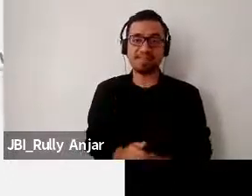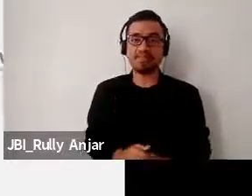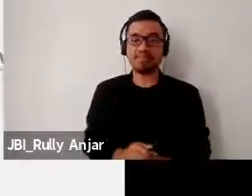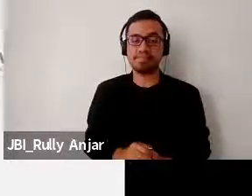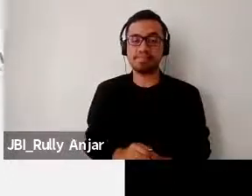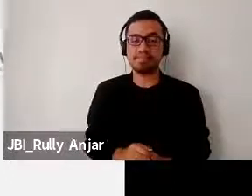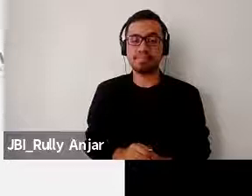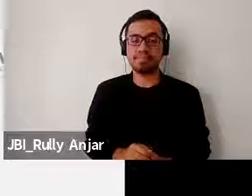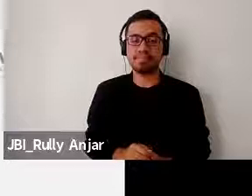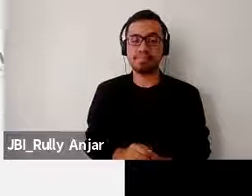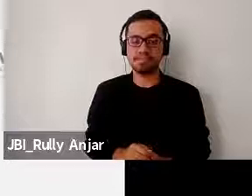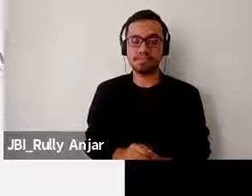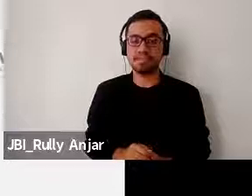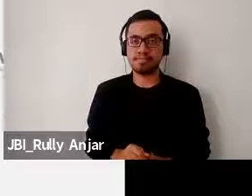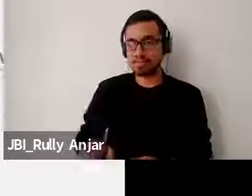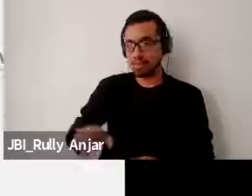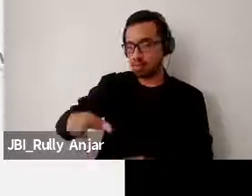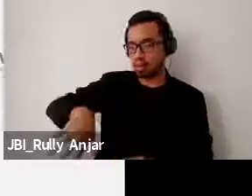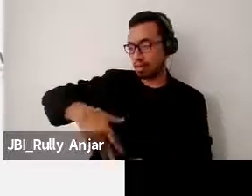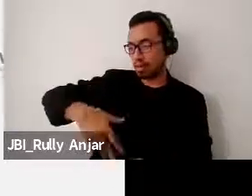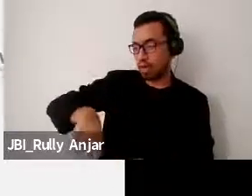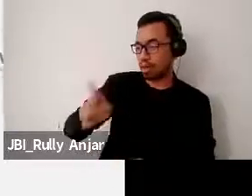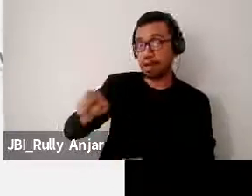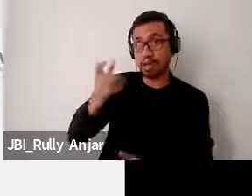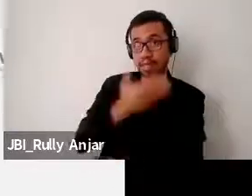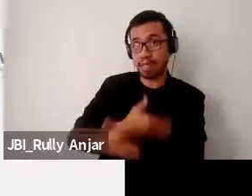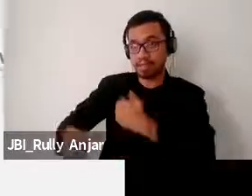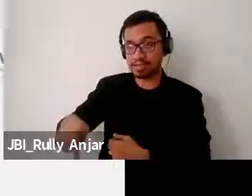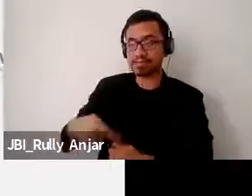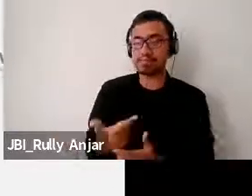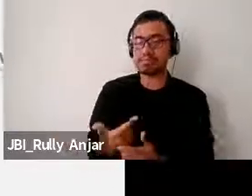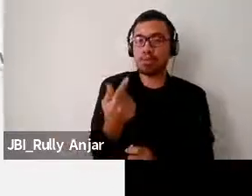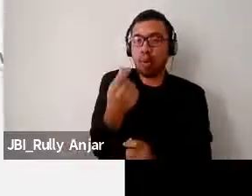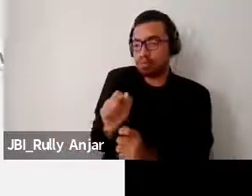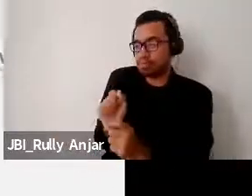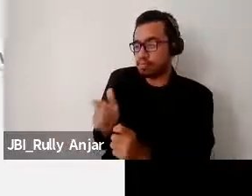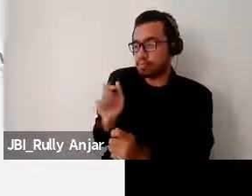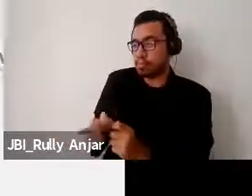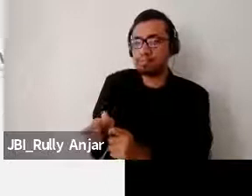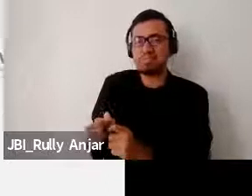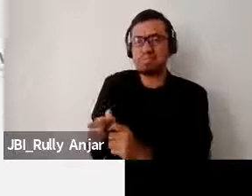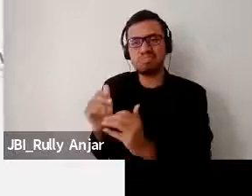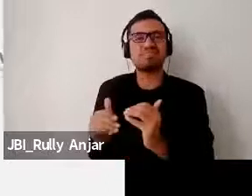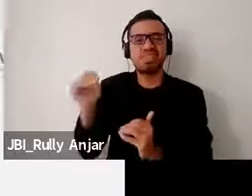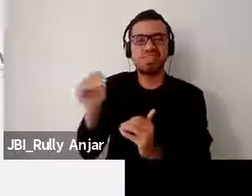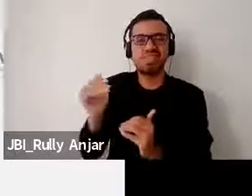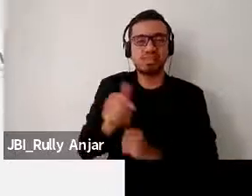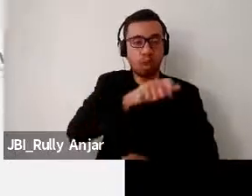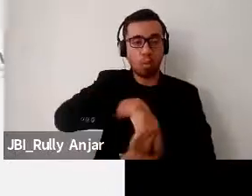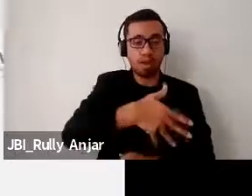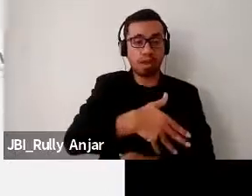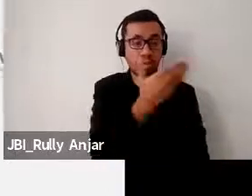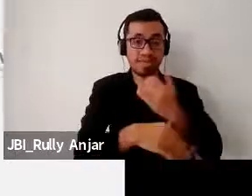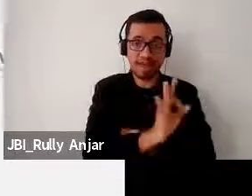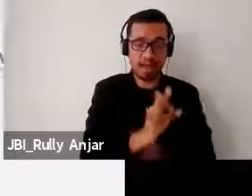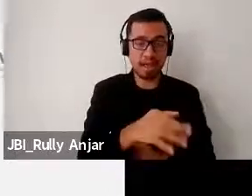di dalam keluarga itu jauh lebih tinggi dibandingkan dengan keluarga yang tidak memiliki anggota dengan disabilitas. Jadi kalau